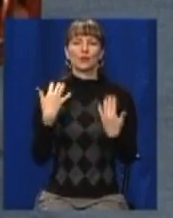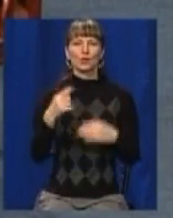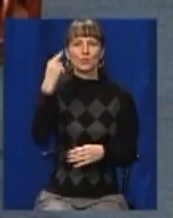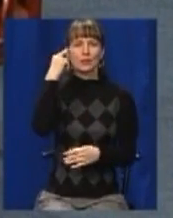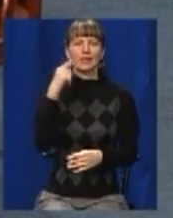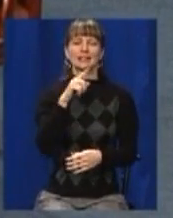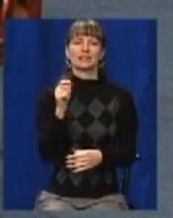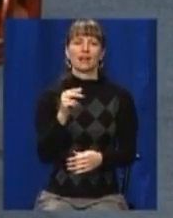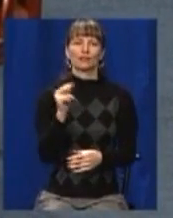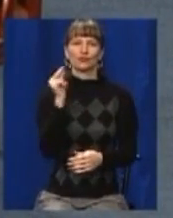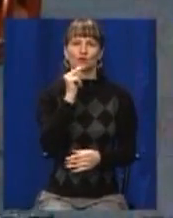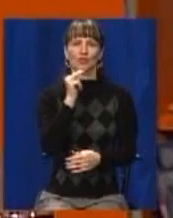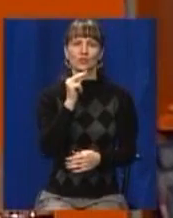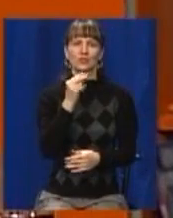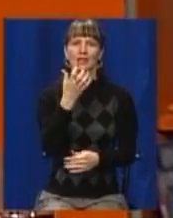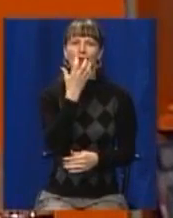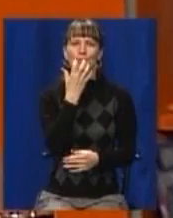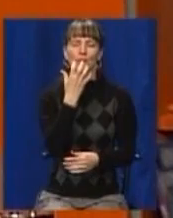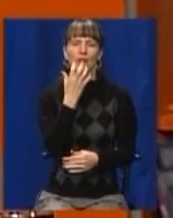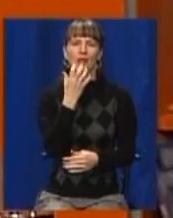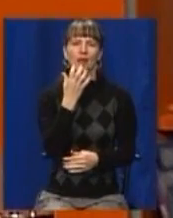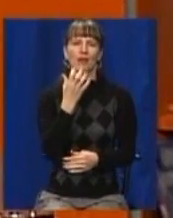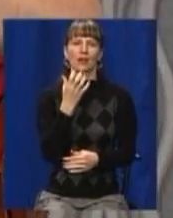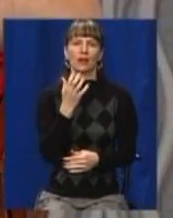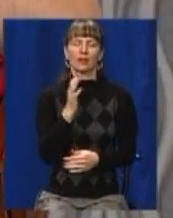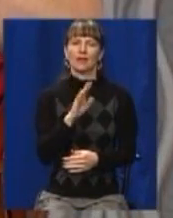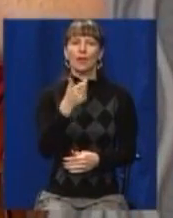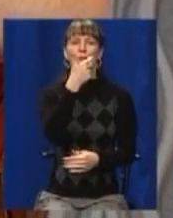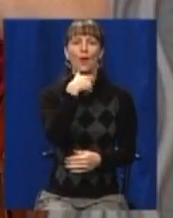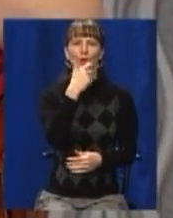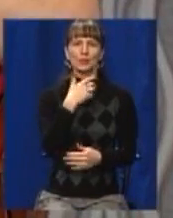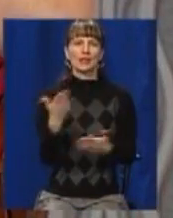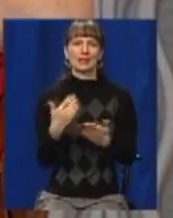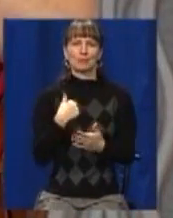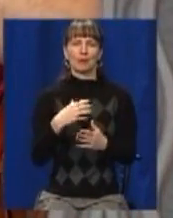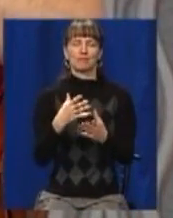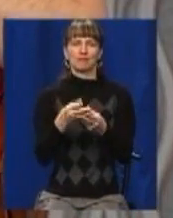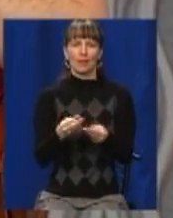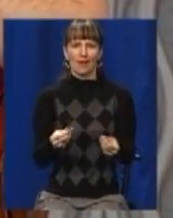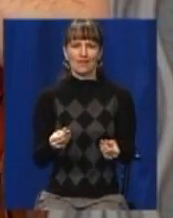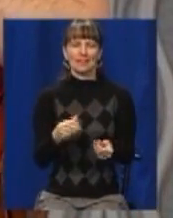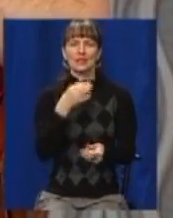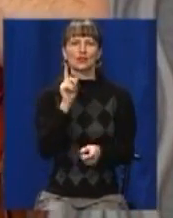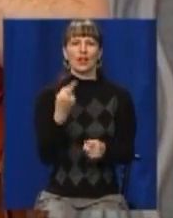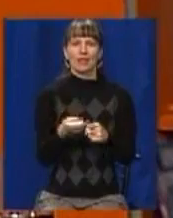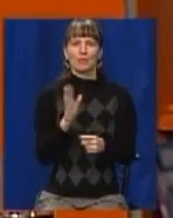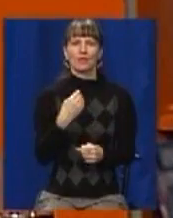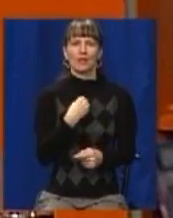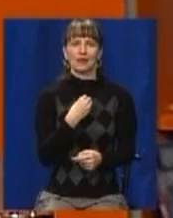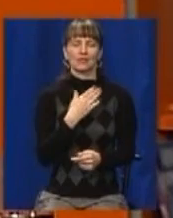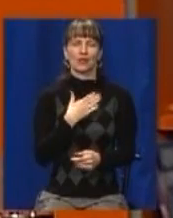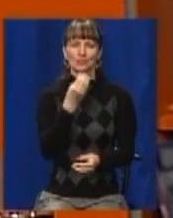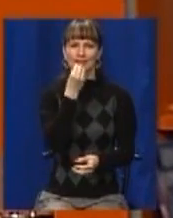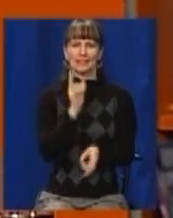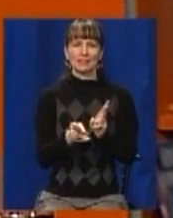за кружечкою теплої кави. Ні, не теплої кави, морозової, яке ми плавили, і сказали, що це буде наша страва.